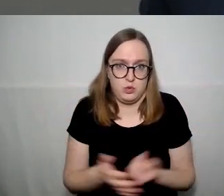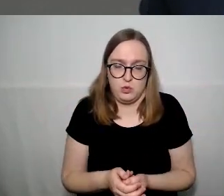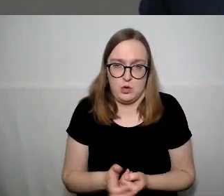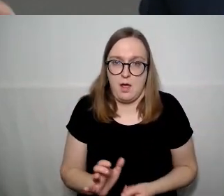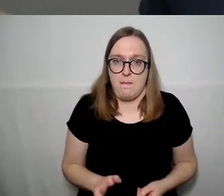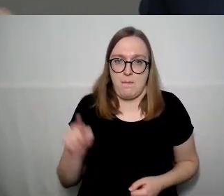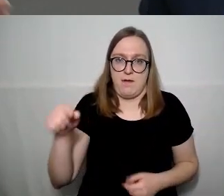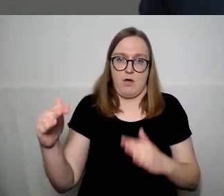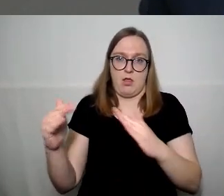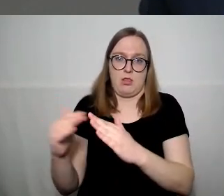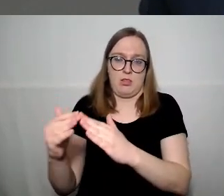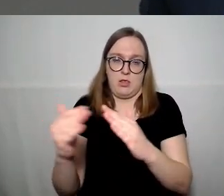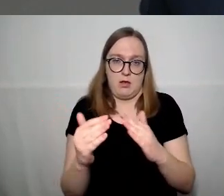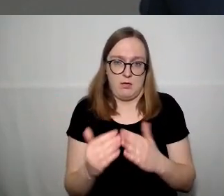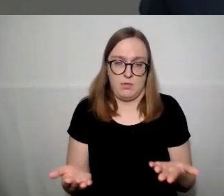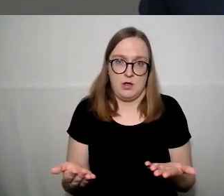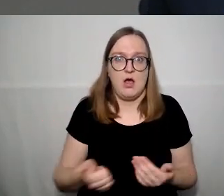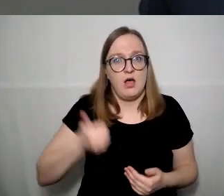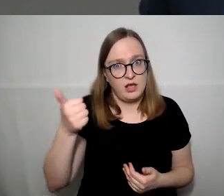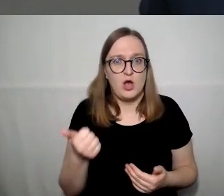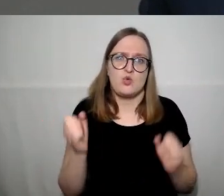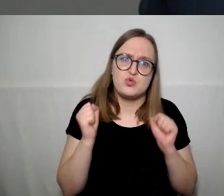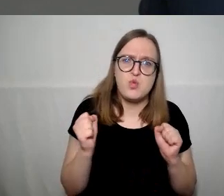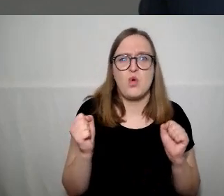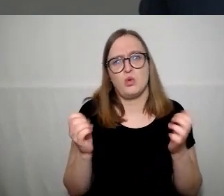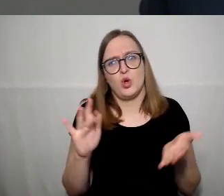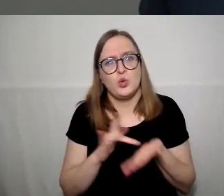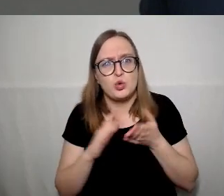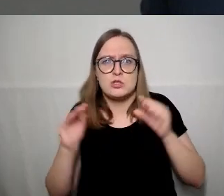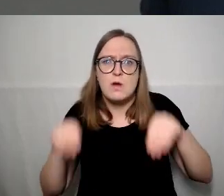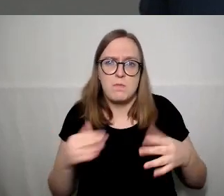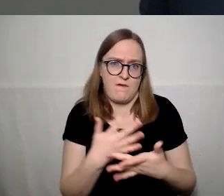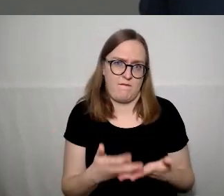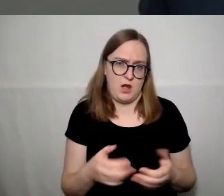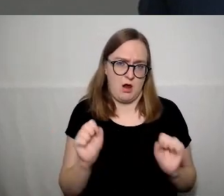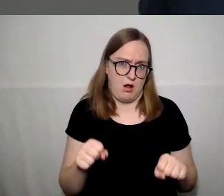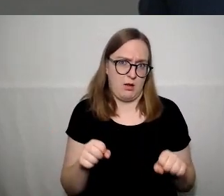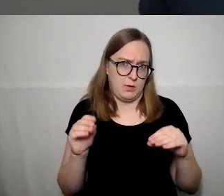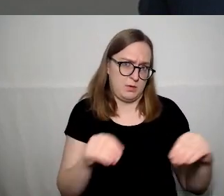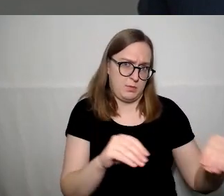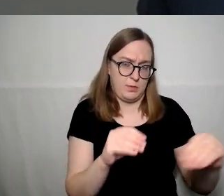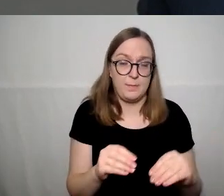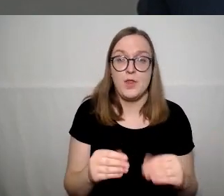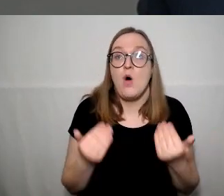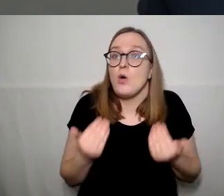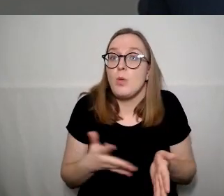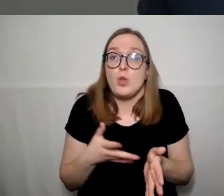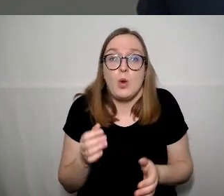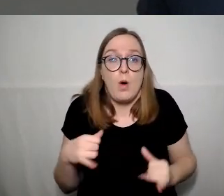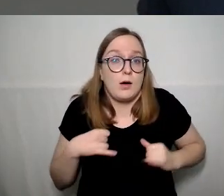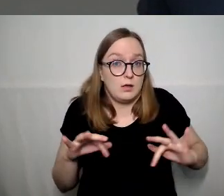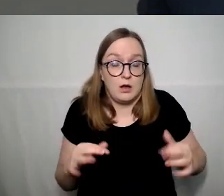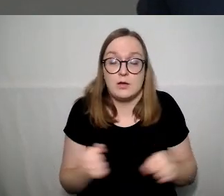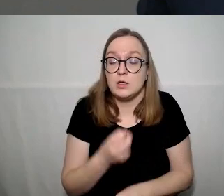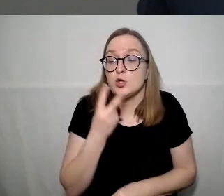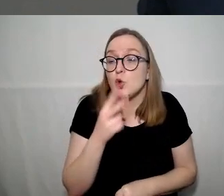kurią būtų davę tų pačių pakrančių įveiklinimas. Tai, o kalbant, ką dabar daryti, tai aišku, reikėtų tiesiog imti ir žiūrėti,